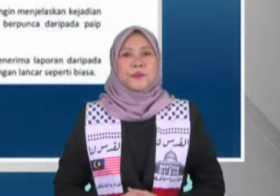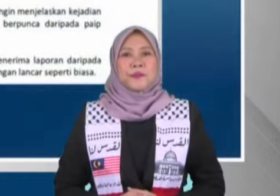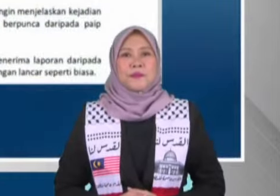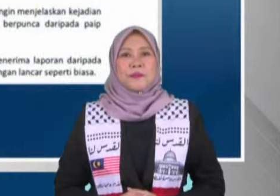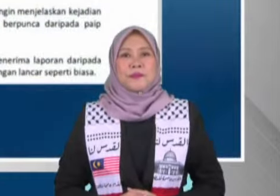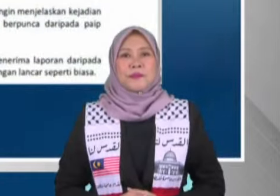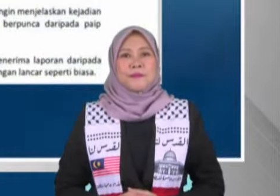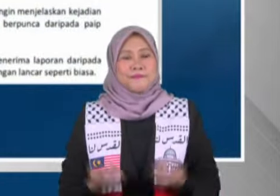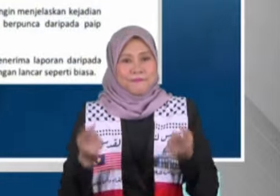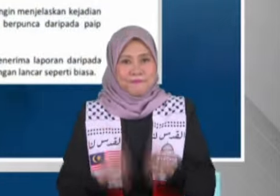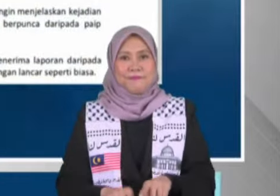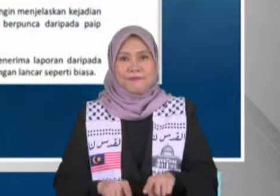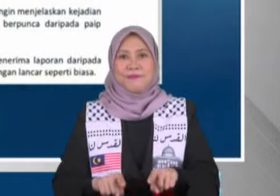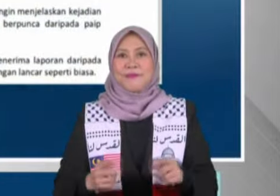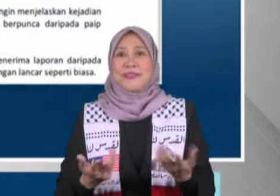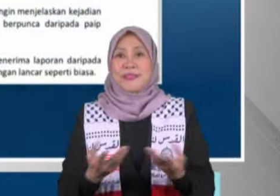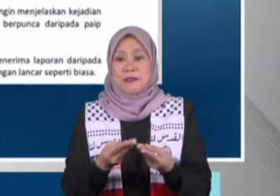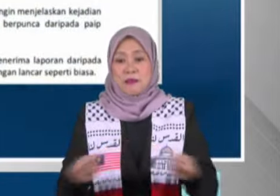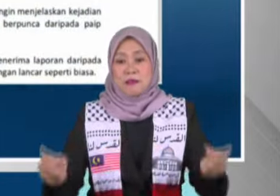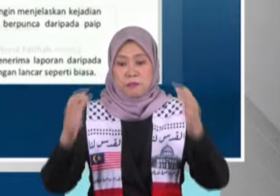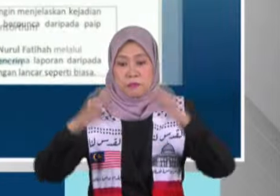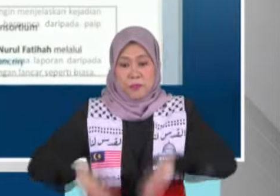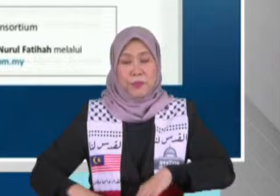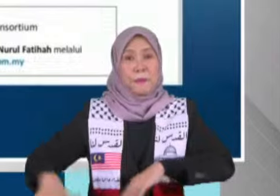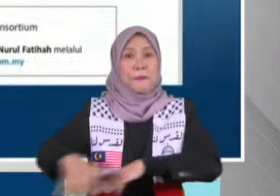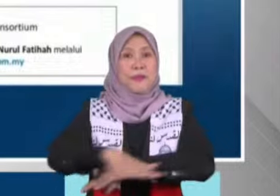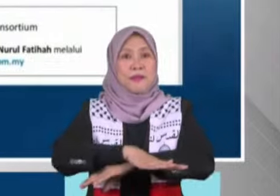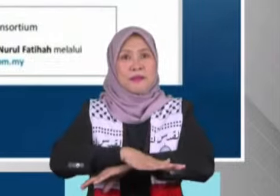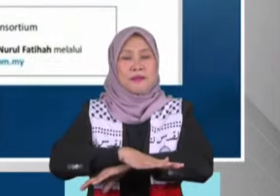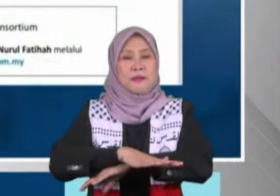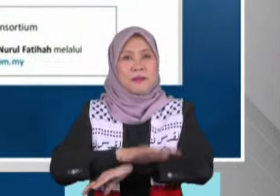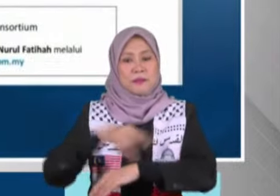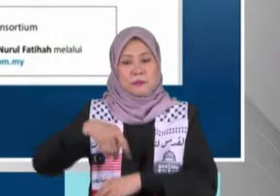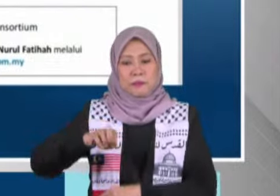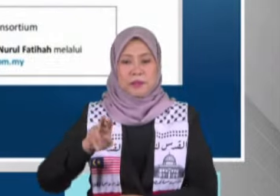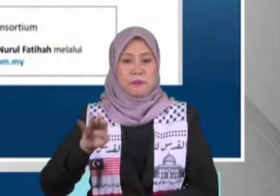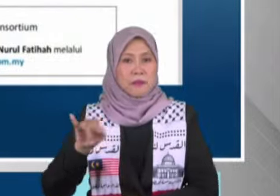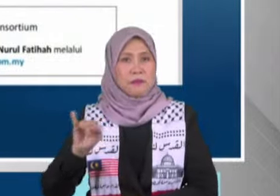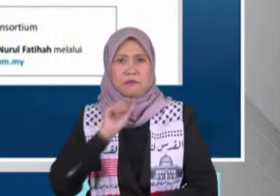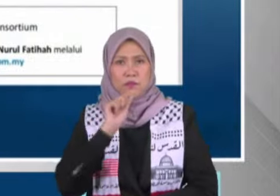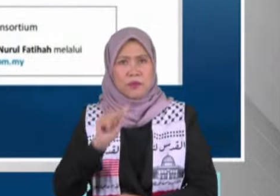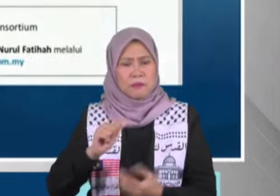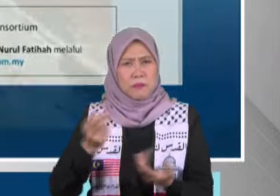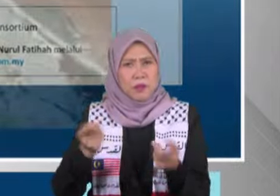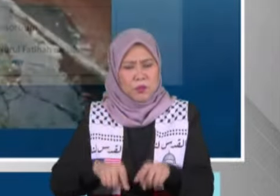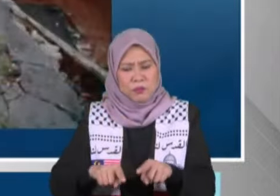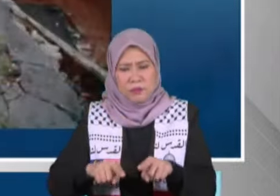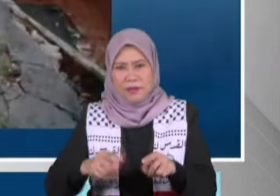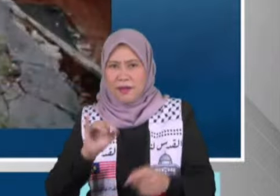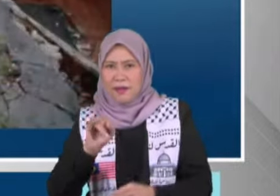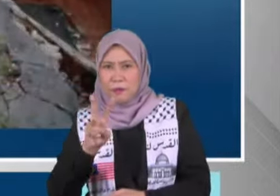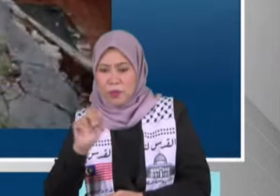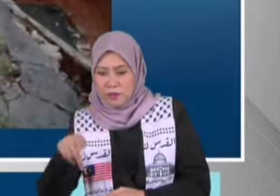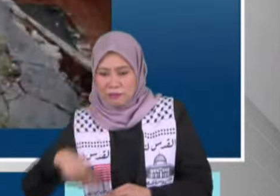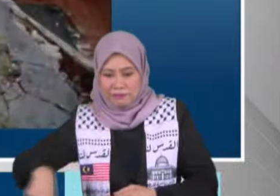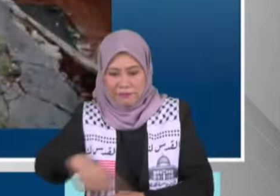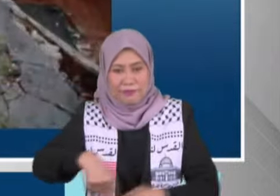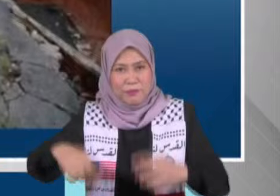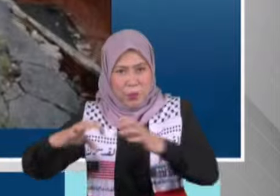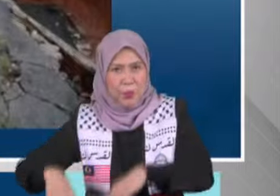hari itu, kejadian tanah jerlus Pantai Permai bukan berpunca dari pipe pembentungan IWK. Ini perkara ini disahkan setelah